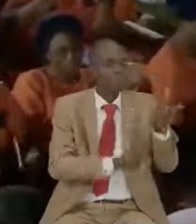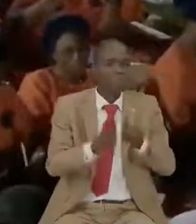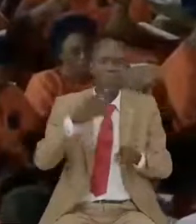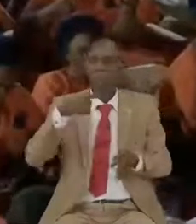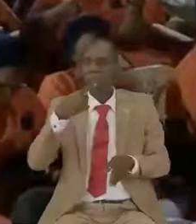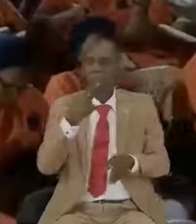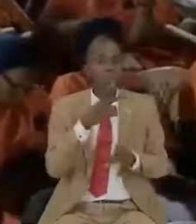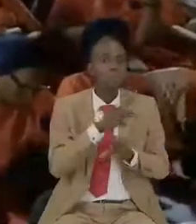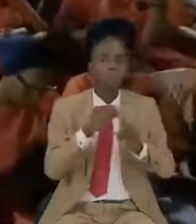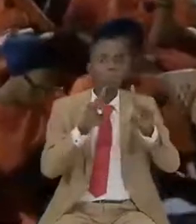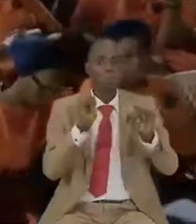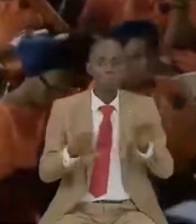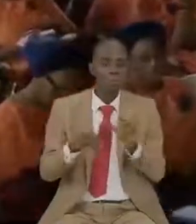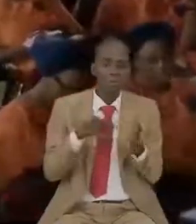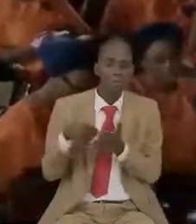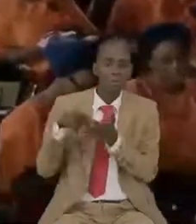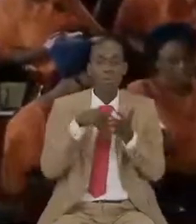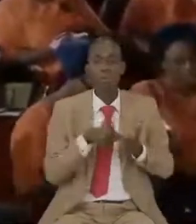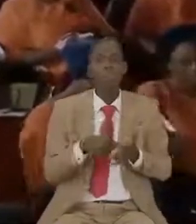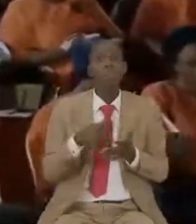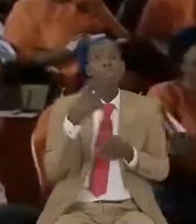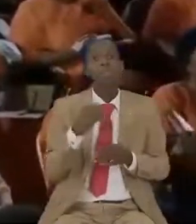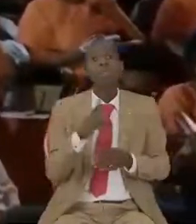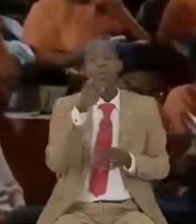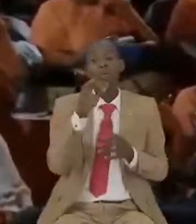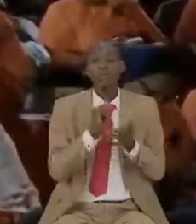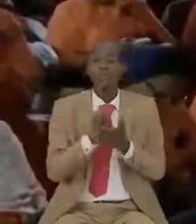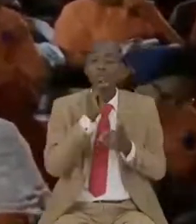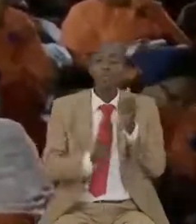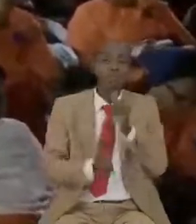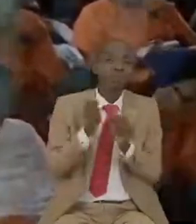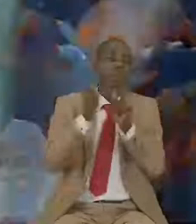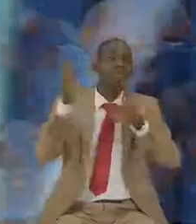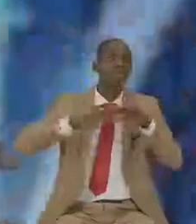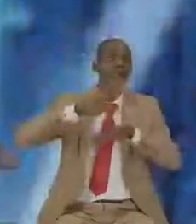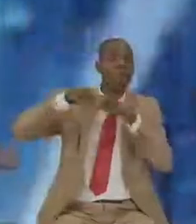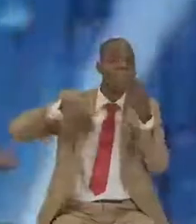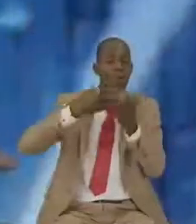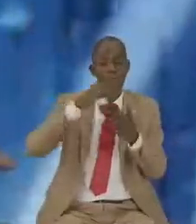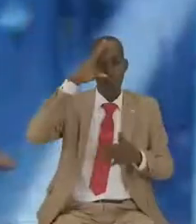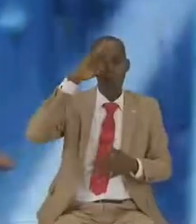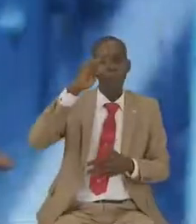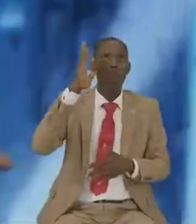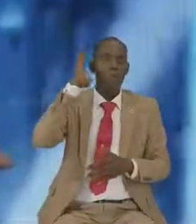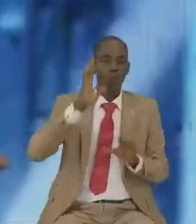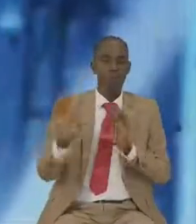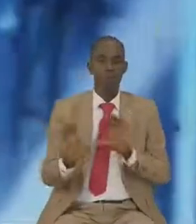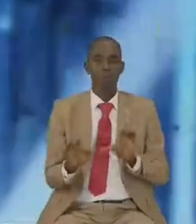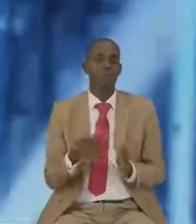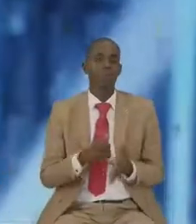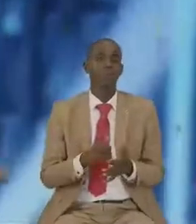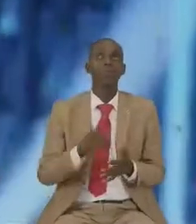les gens disent que personne ne peut le faire, celui-là qui est plus grand que tous les hommes va le faire. Il